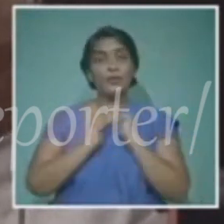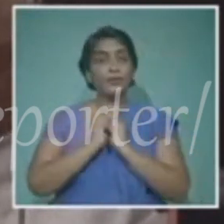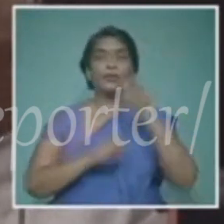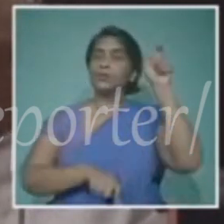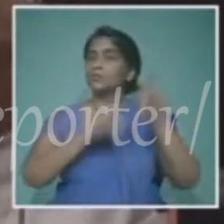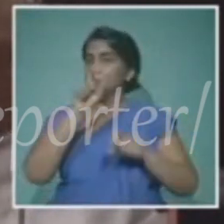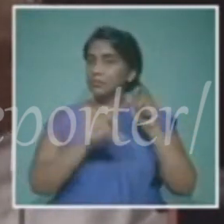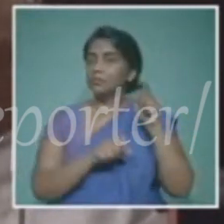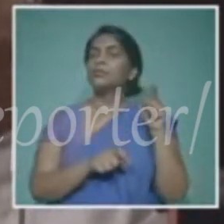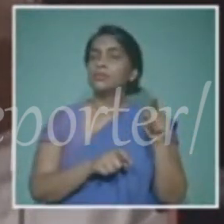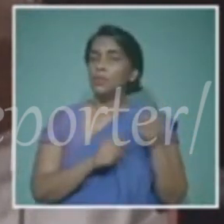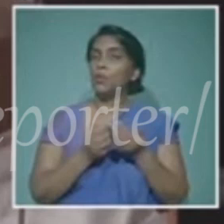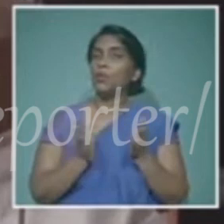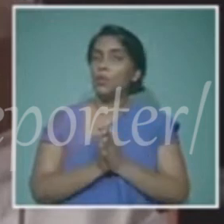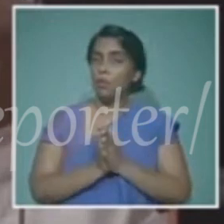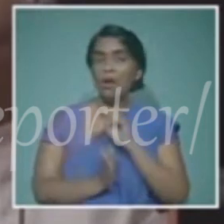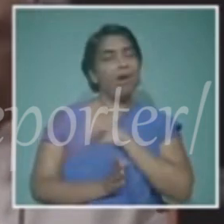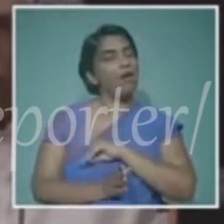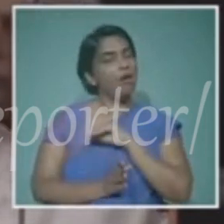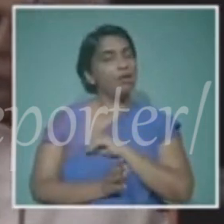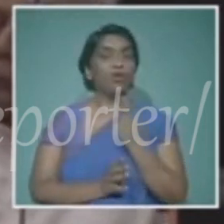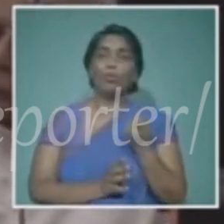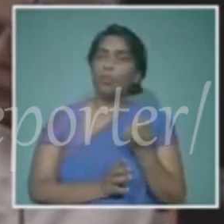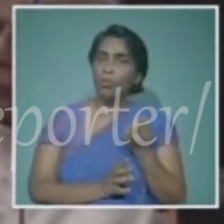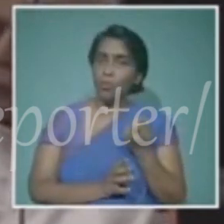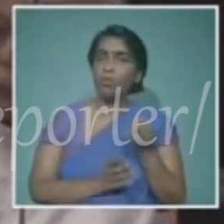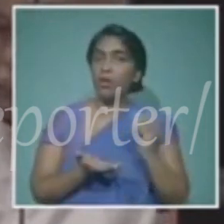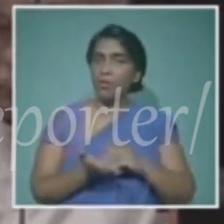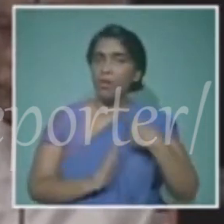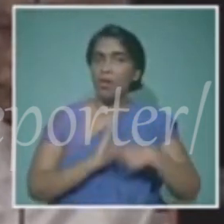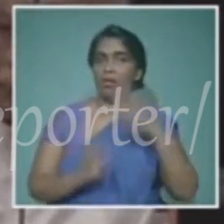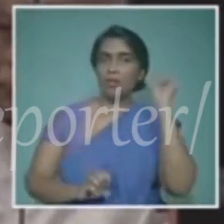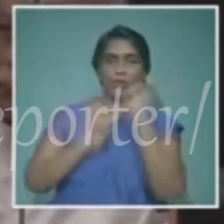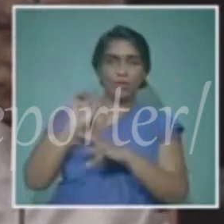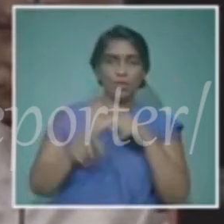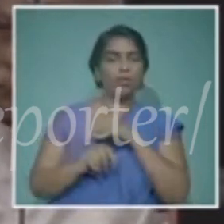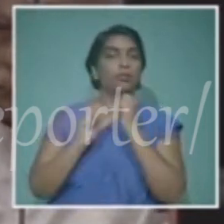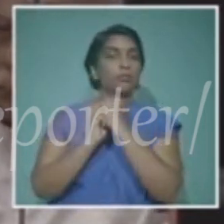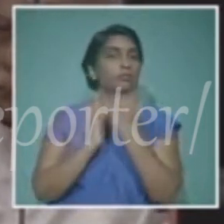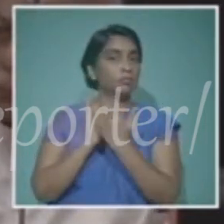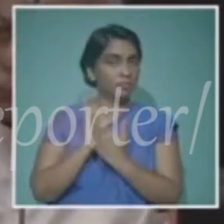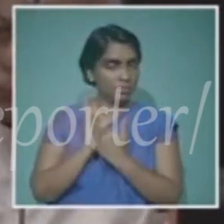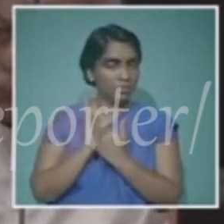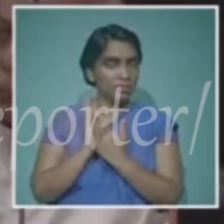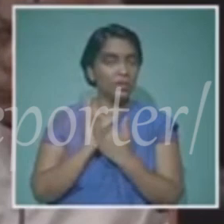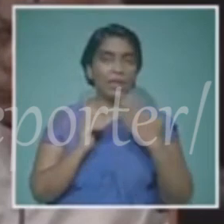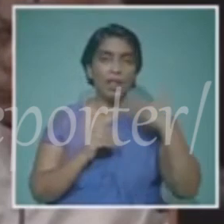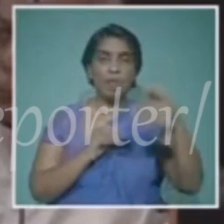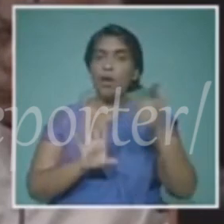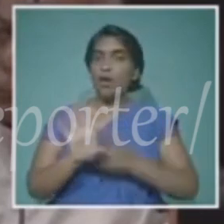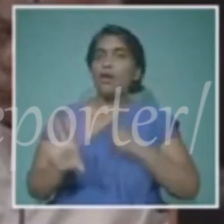ශ්‍රමිකයන් තමන්ගේ ආදායමත් මුදලුත් ආපහු ලංකාවට එනවා. මේ වැඩසටහන මේ එන අවුරුද්ද